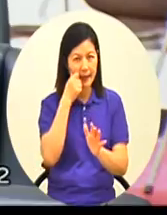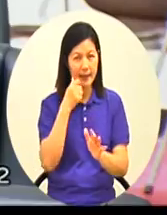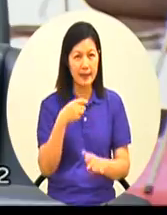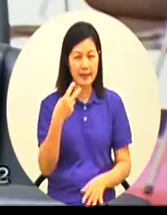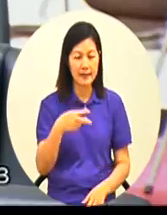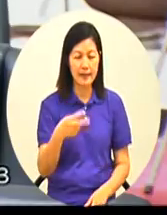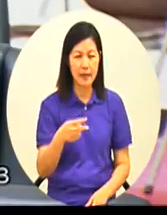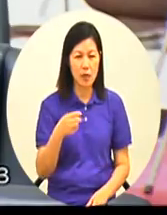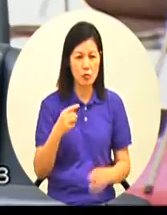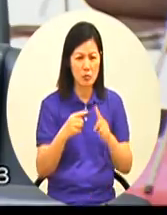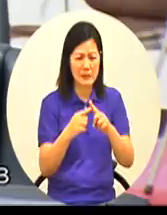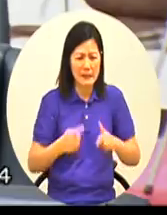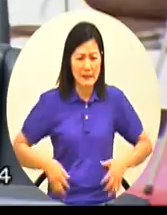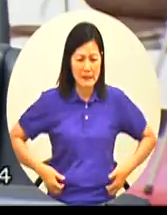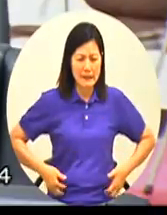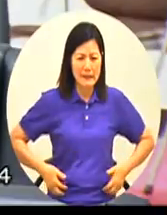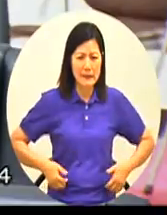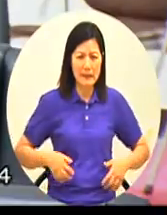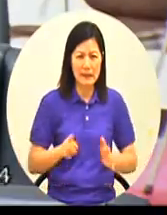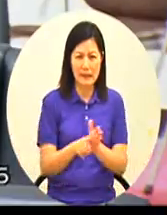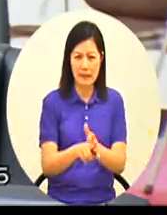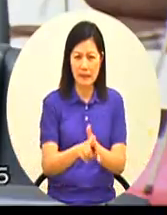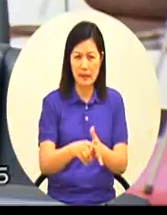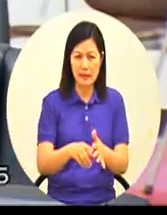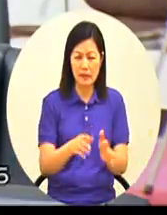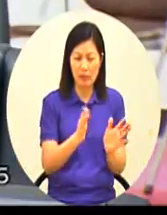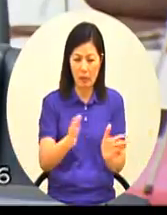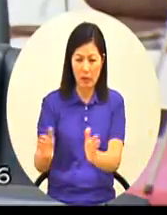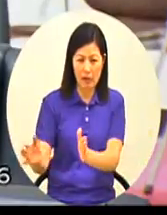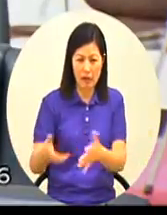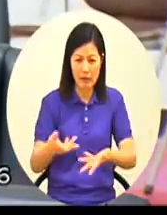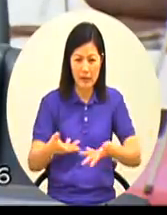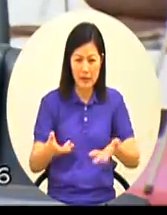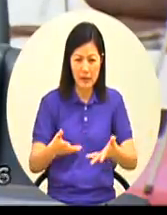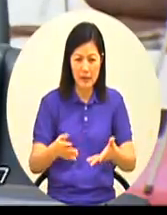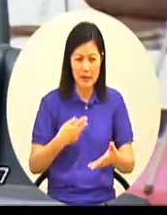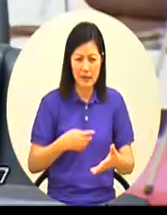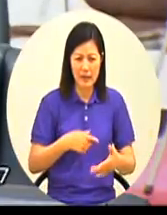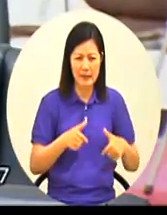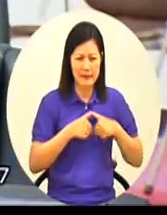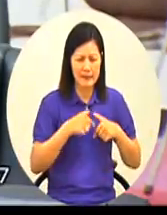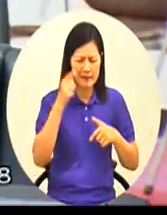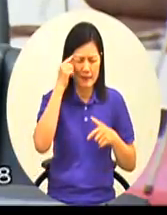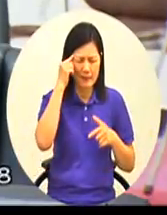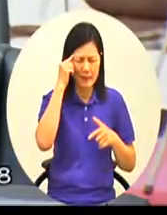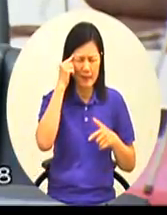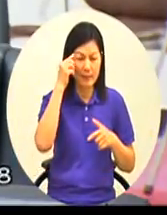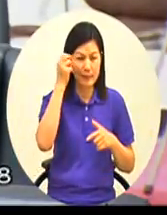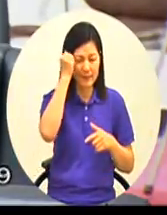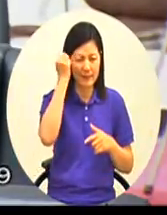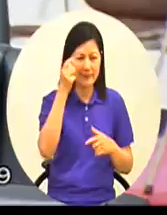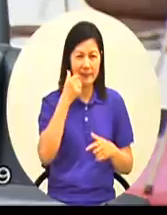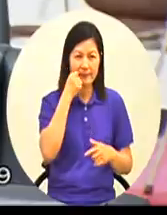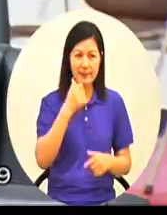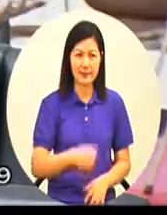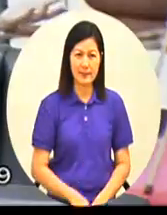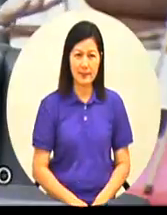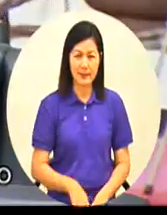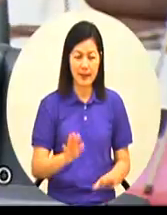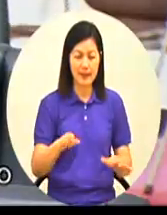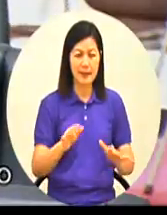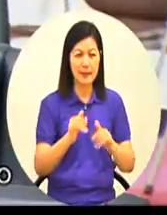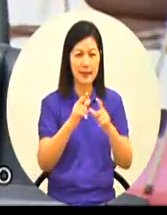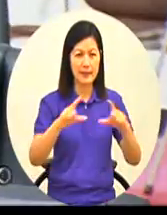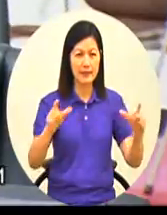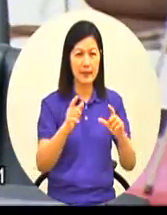如果人在着急在的时候，在处理很多事情的时候，他根本没有心思去记这些名称。那像现在的大社的